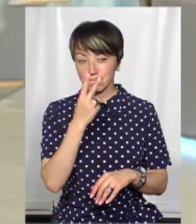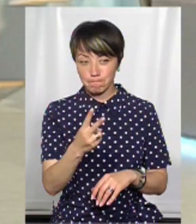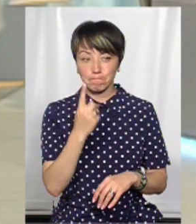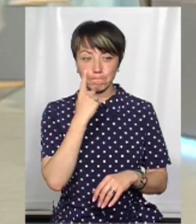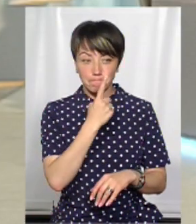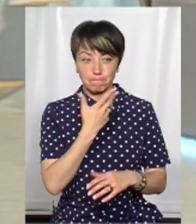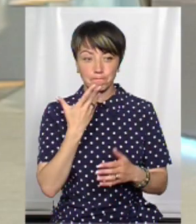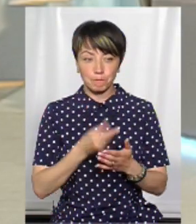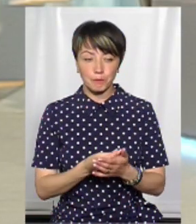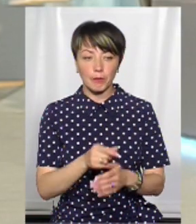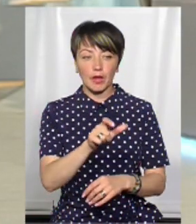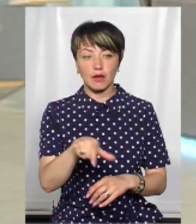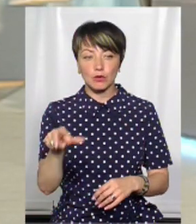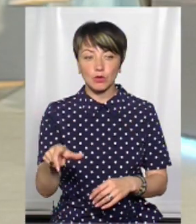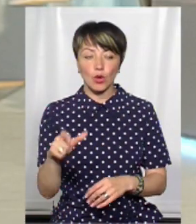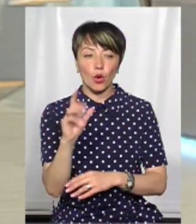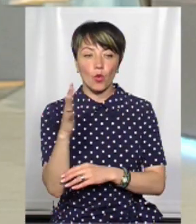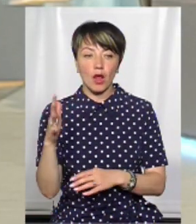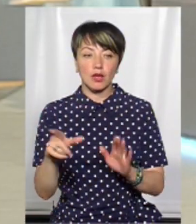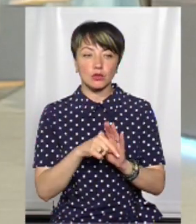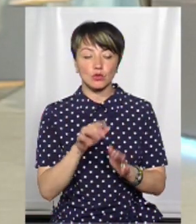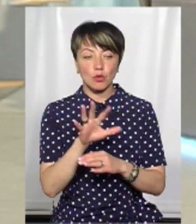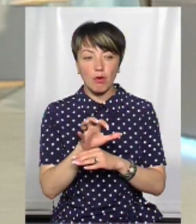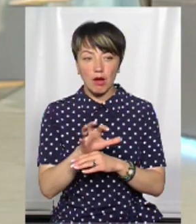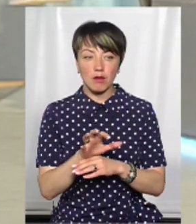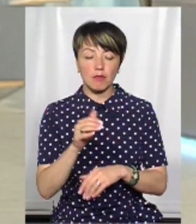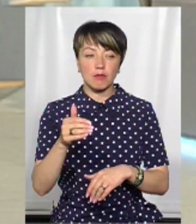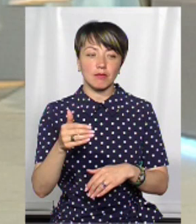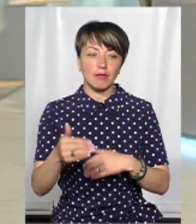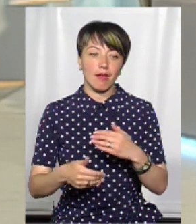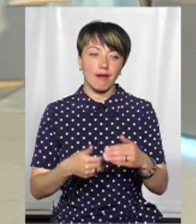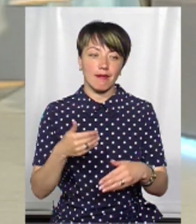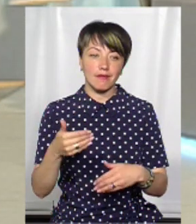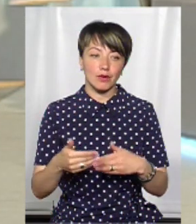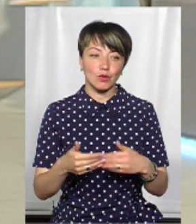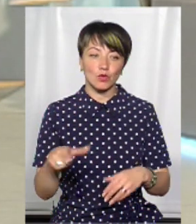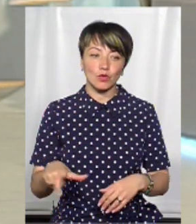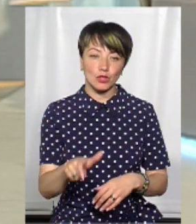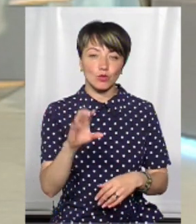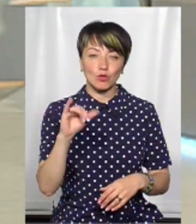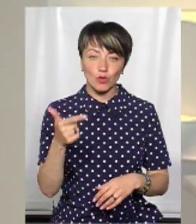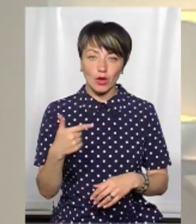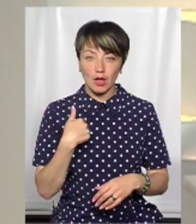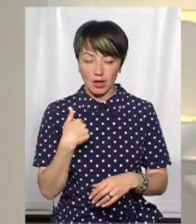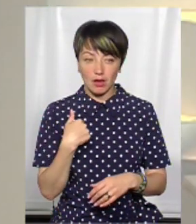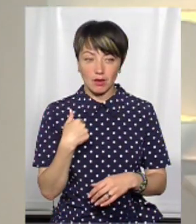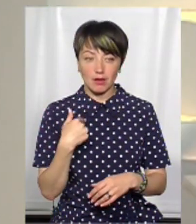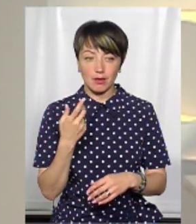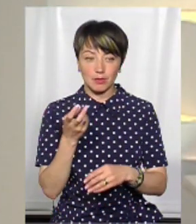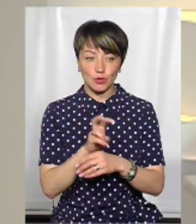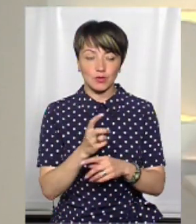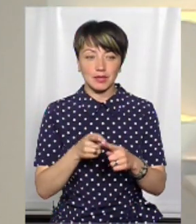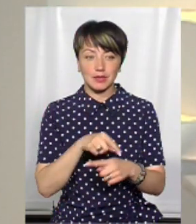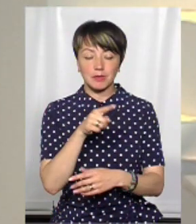очі бачив, як наші містяни гуляють зі своїми собаками, як вони плавають у Південному Бузі. І я йшов на цей ефір з